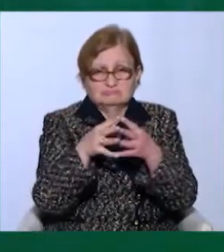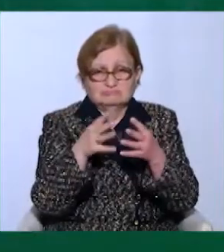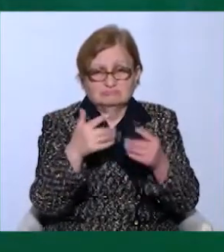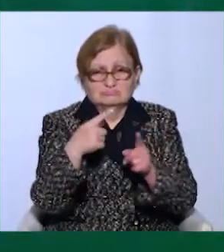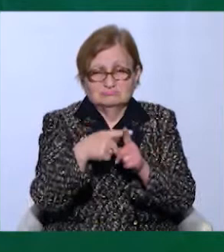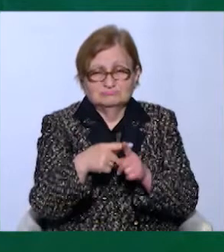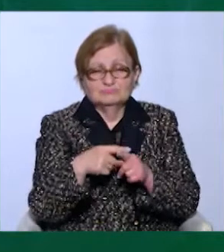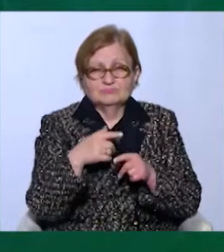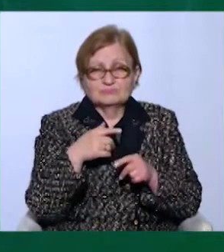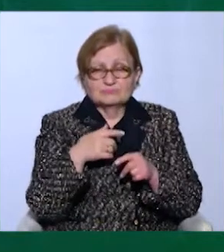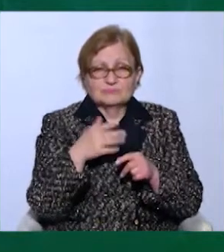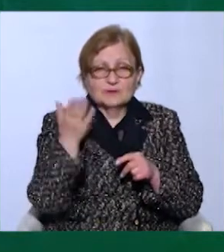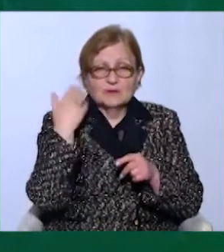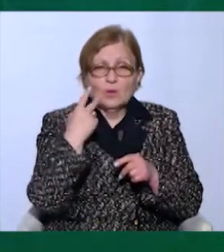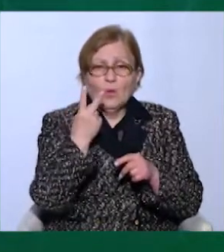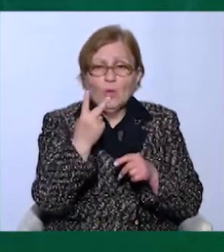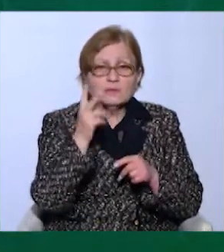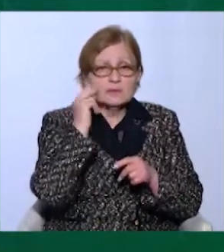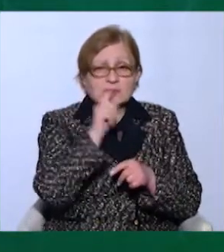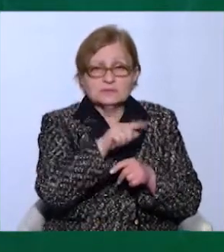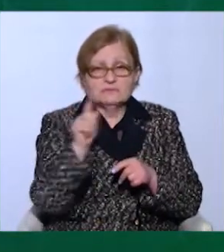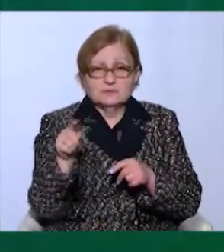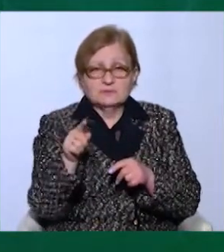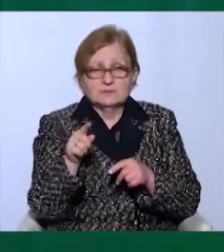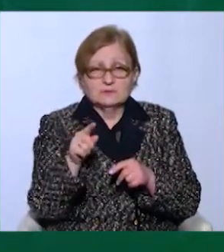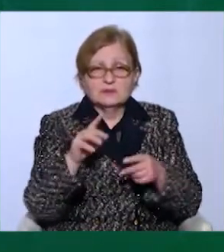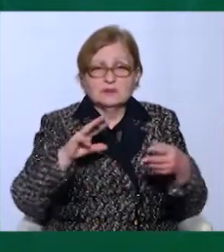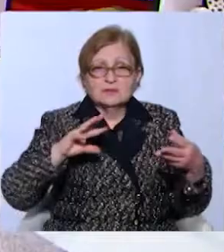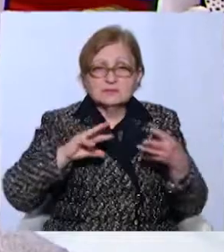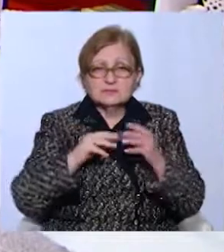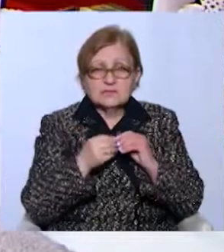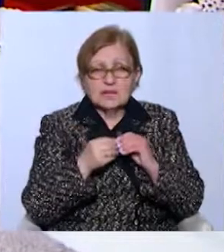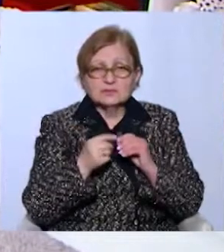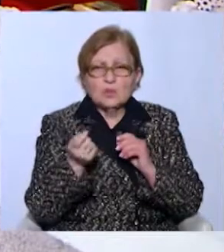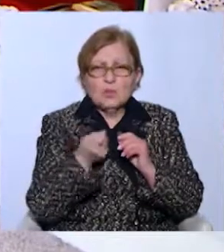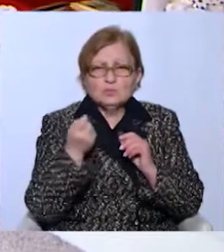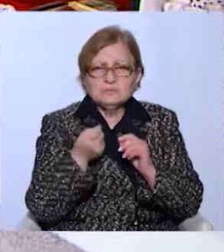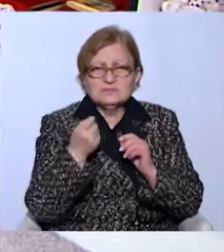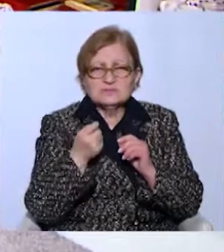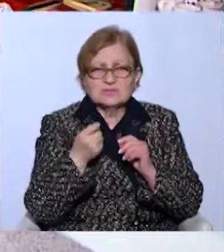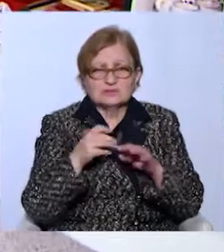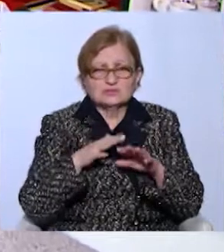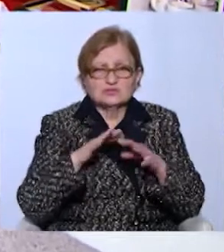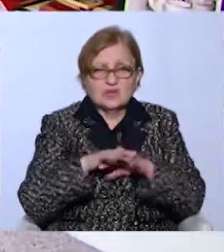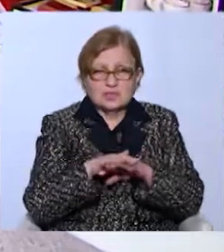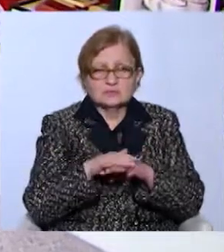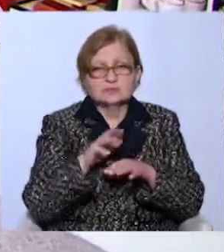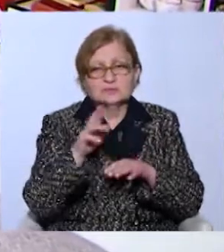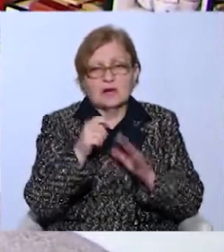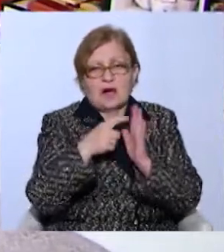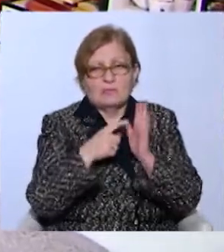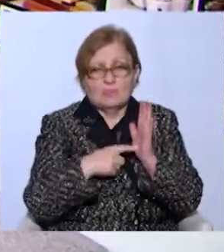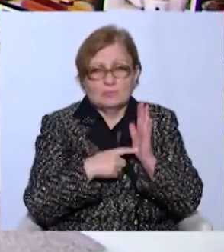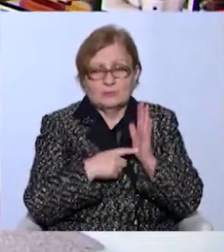ori ritzhuiz. Saerto, umtiresi ceradi da saerto udidesi gam opi.